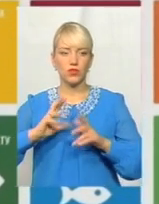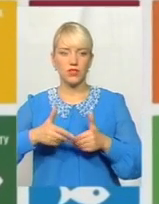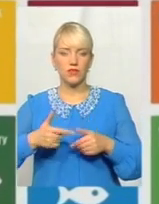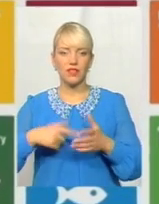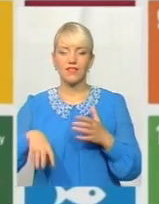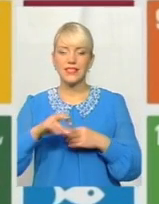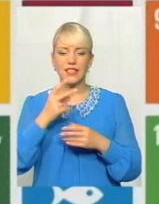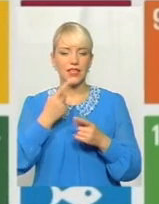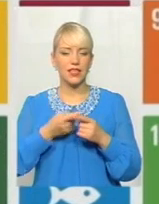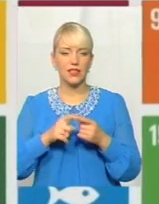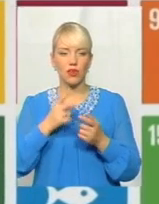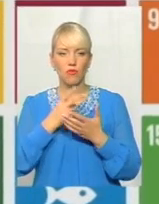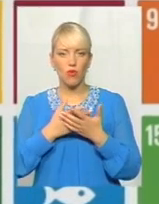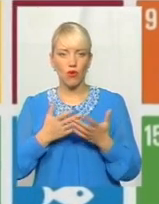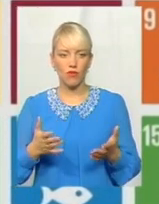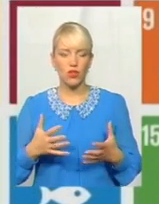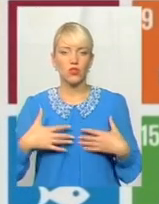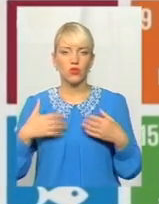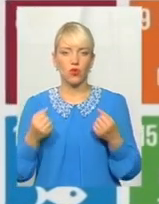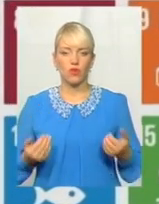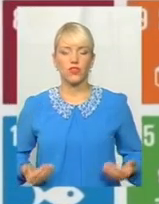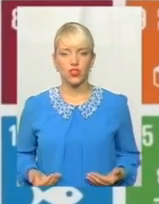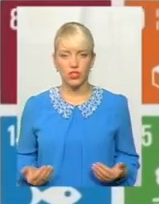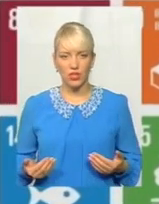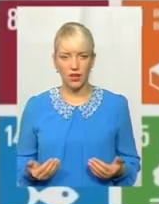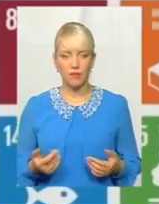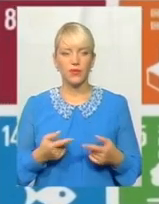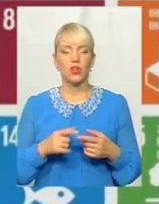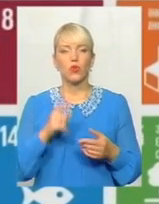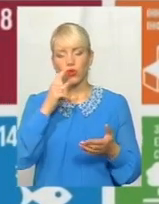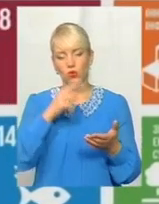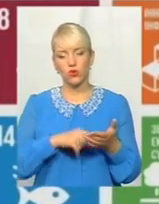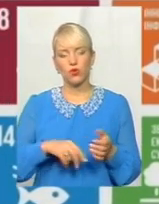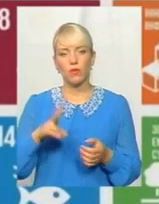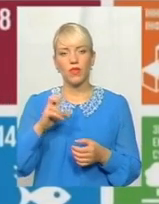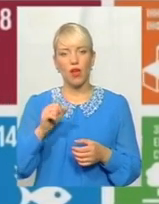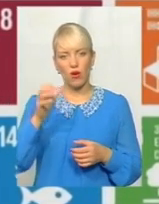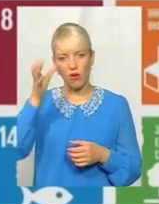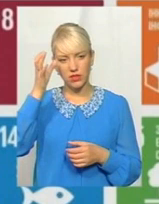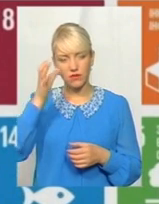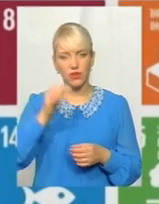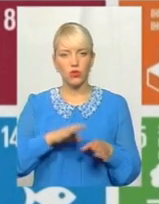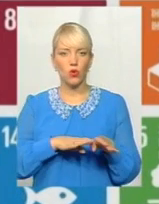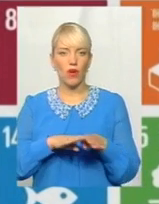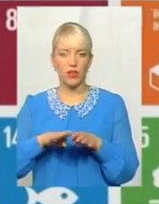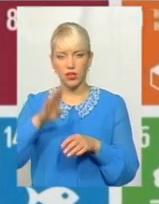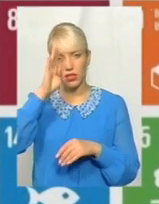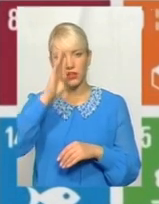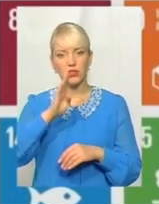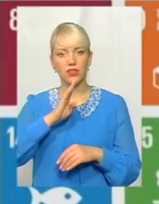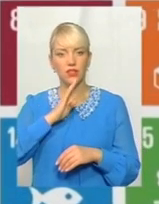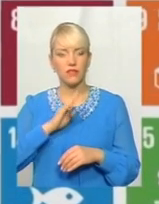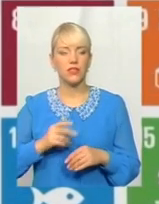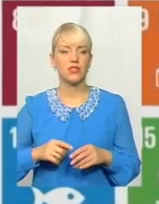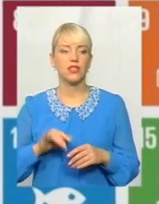проявах, здорове життя, доступ до освіти, гендерна рівність, сталий розвиток